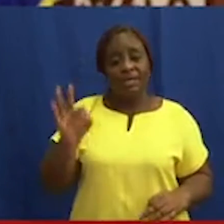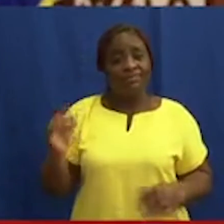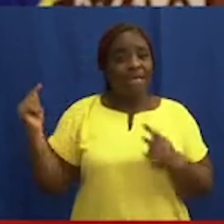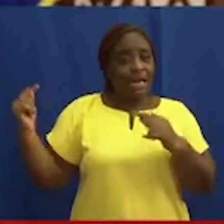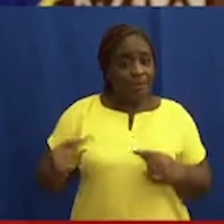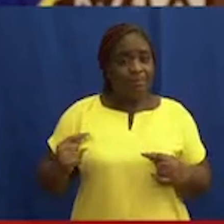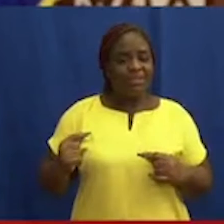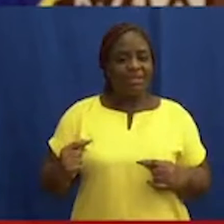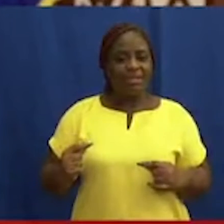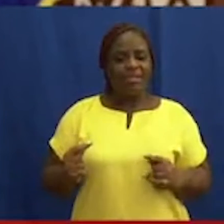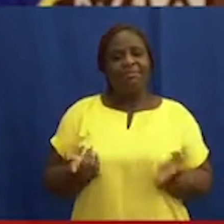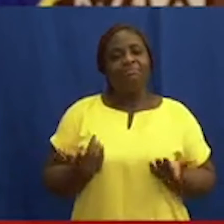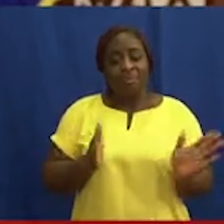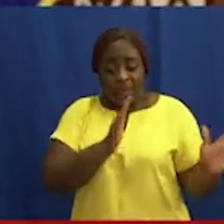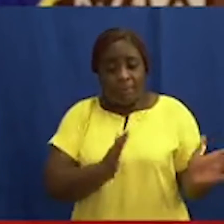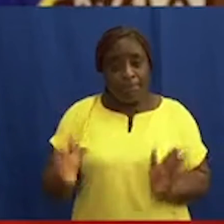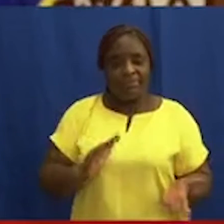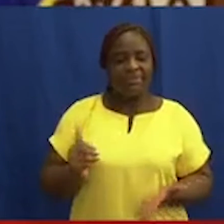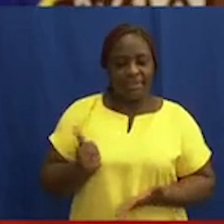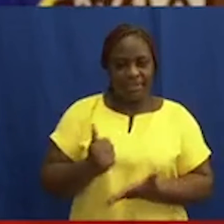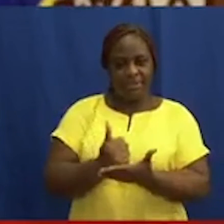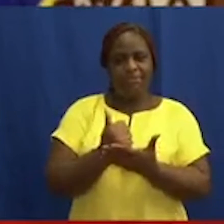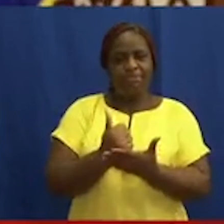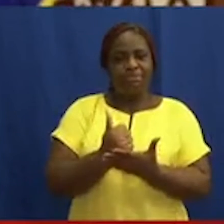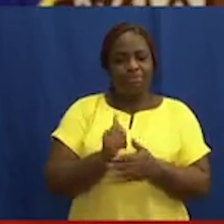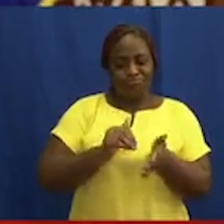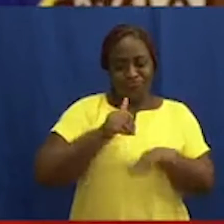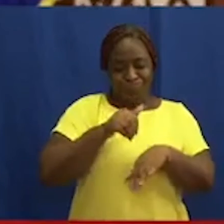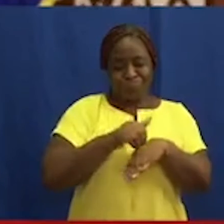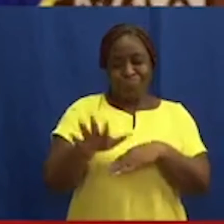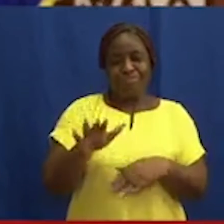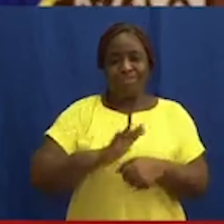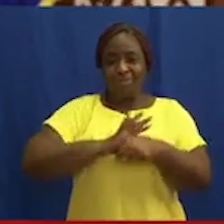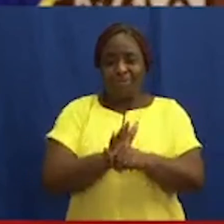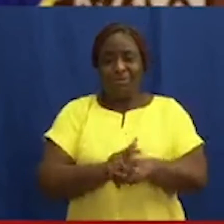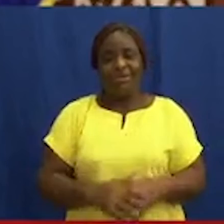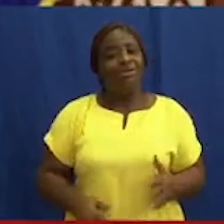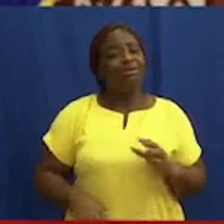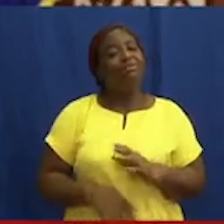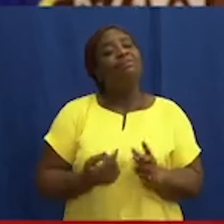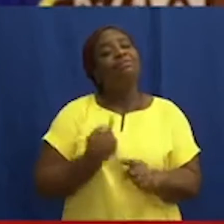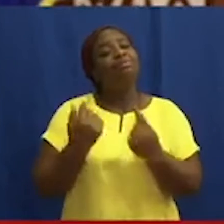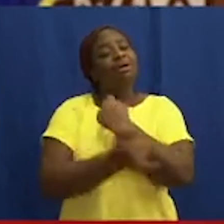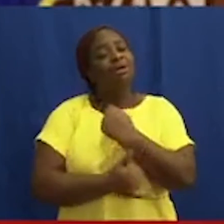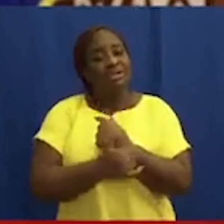kasancewa wannan gwamnati ta zo kan ragama, mun rage kudin